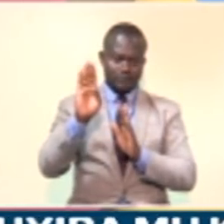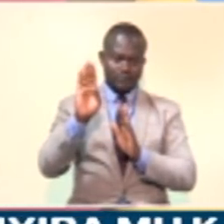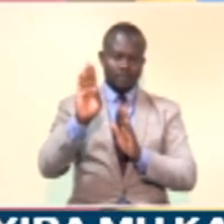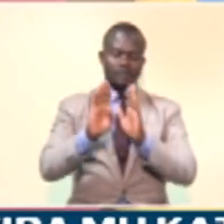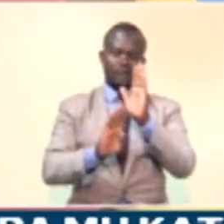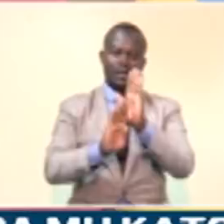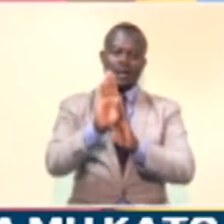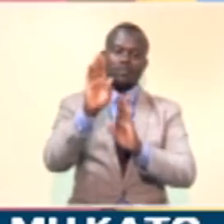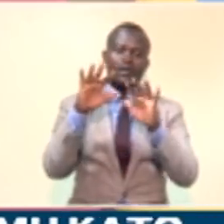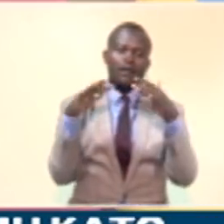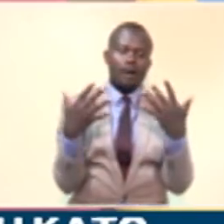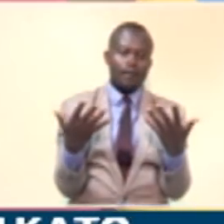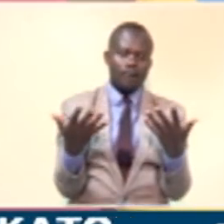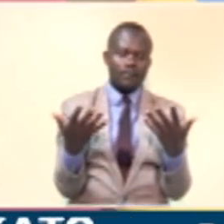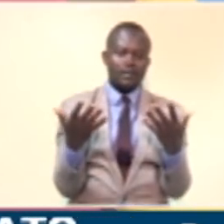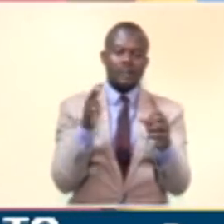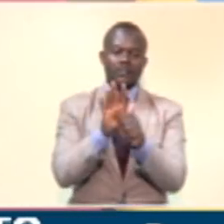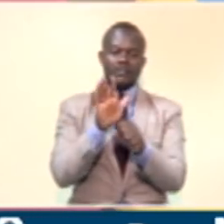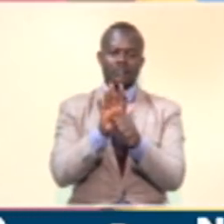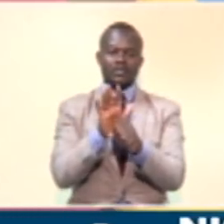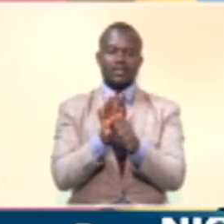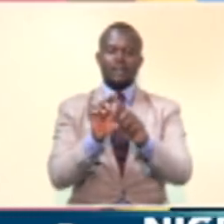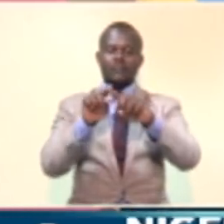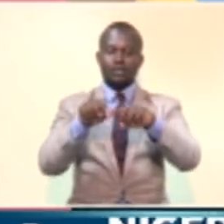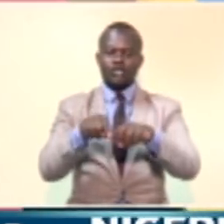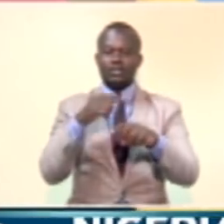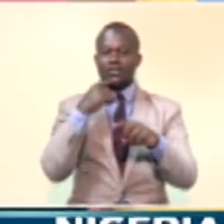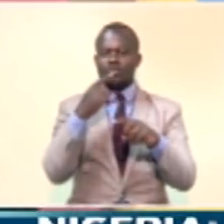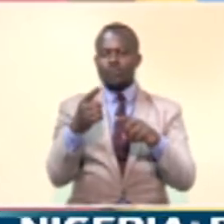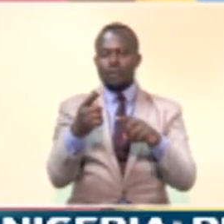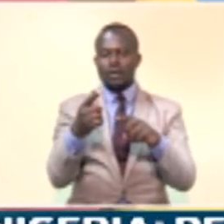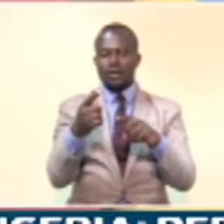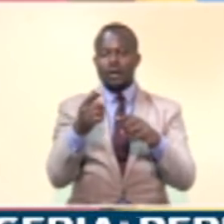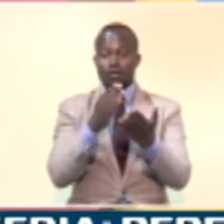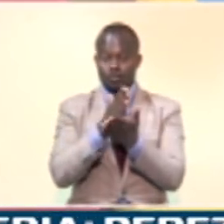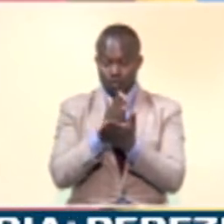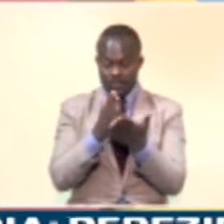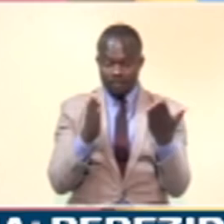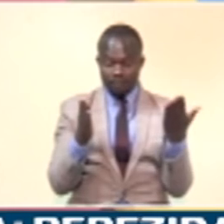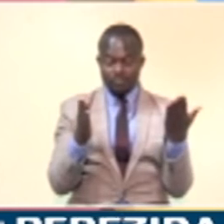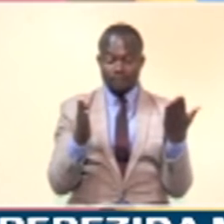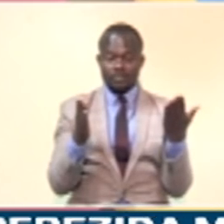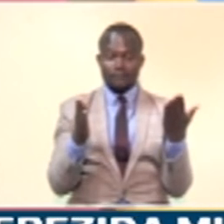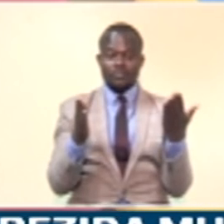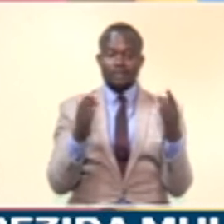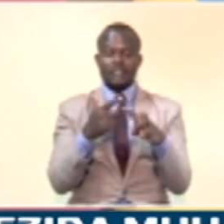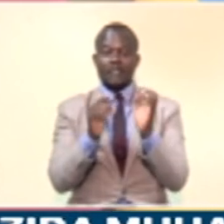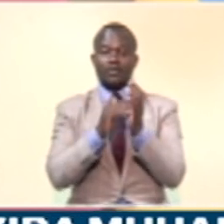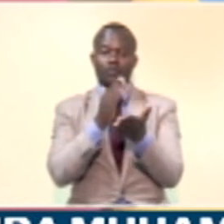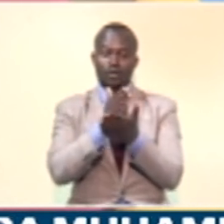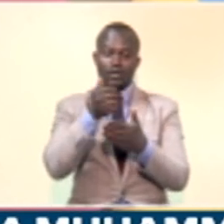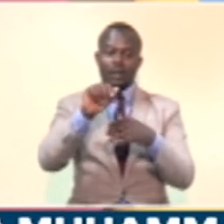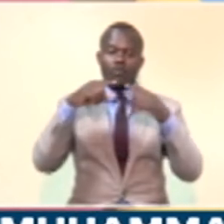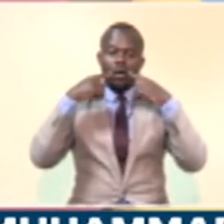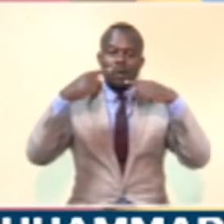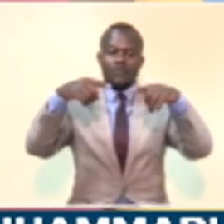Gutera imbere rero cyane cyane dushingiye ku kuri, kandi ngira ngo ukuri niko